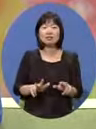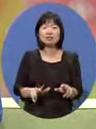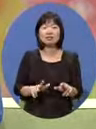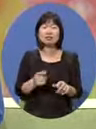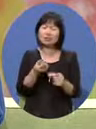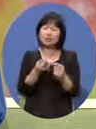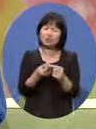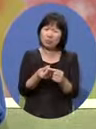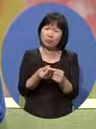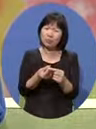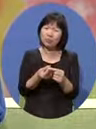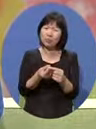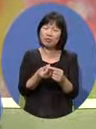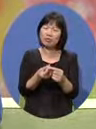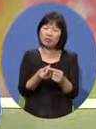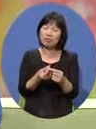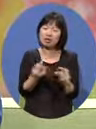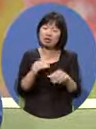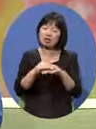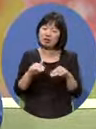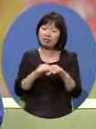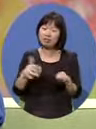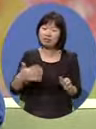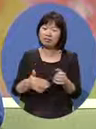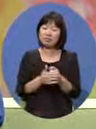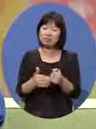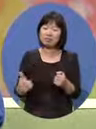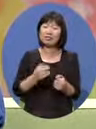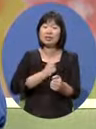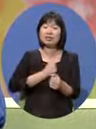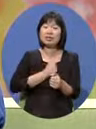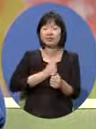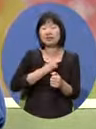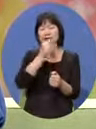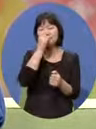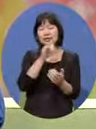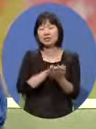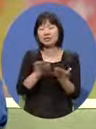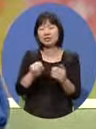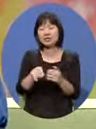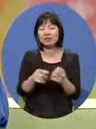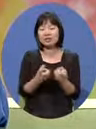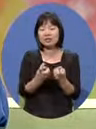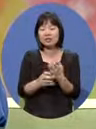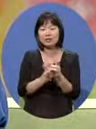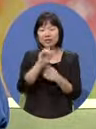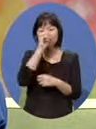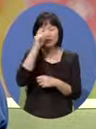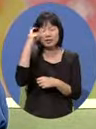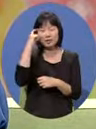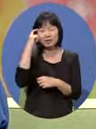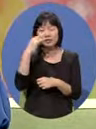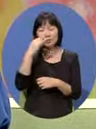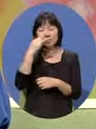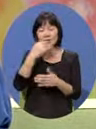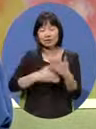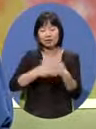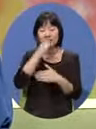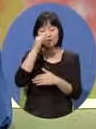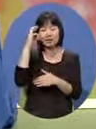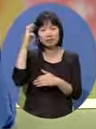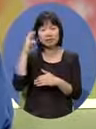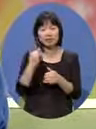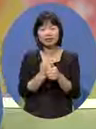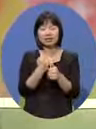아 요거는 이게 아직은 좀 해결이 안 돼서 좀 답답한 부분이 있습니다. 요건 어떻게 해결하면 좋을까요? 궁금증도 남아 계실 것 같아요.